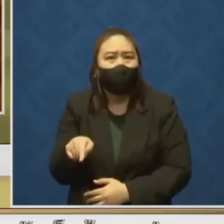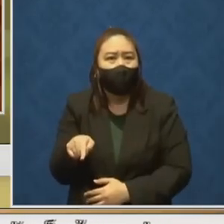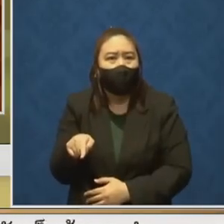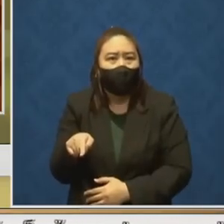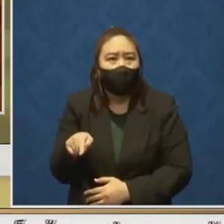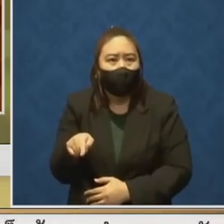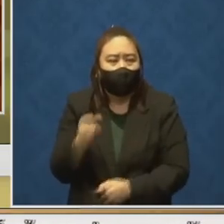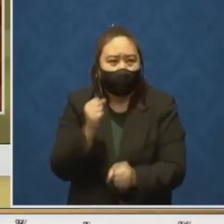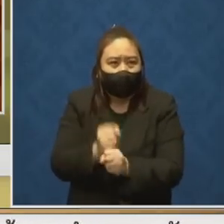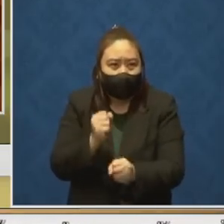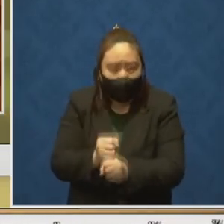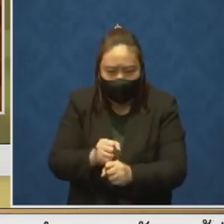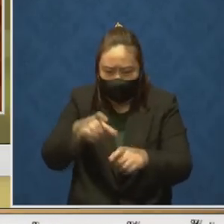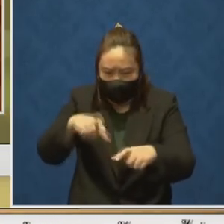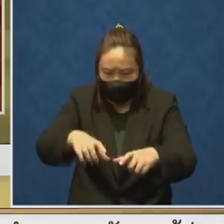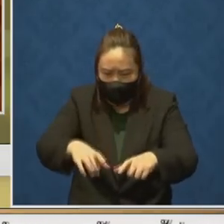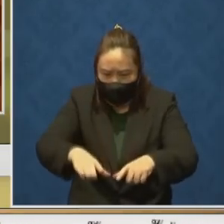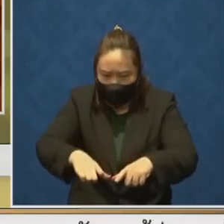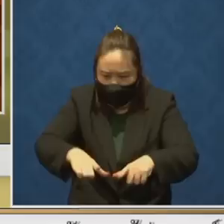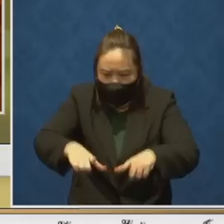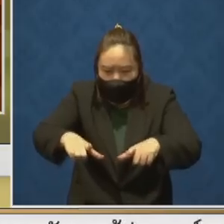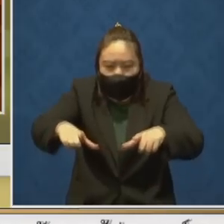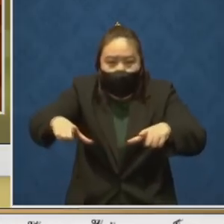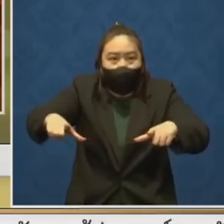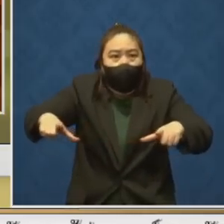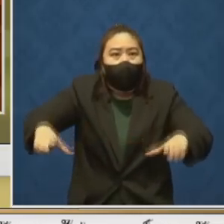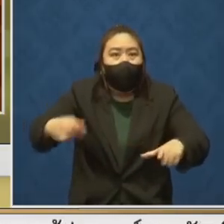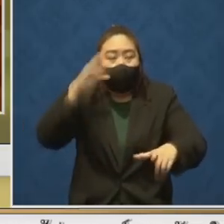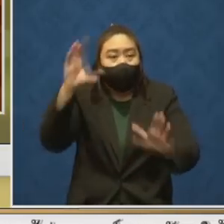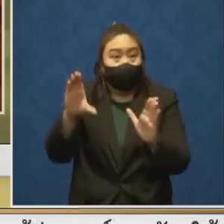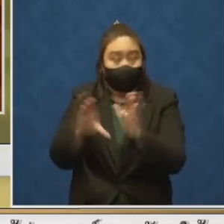็โครงสร้างฐานรากที่ใหญ่โตมากทีเดียวดูตามภาพนะคะ